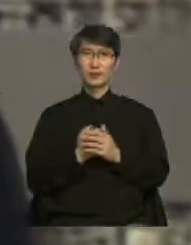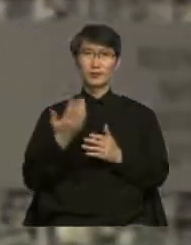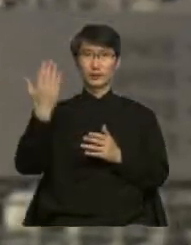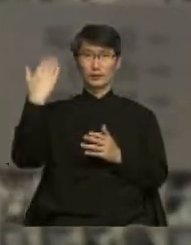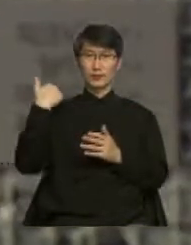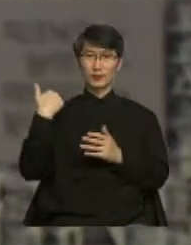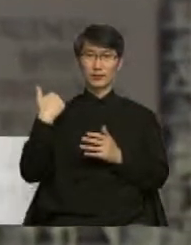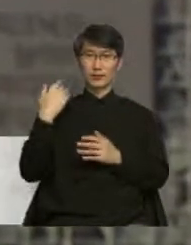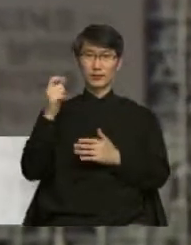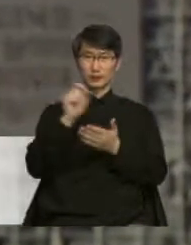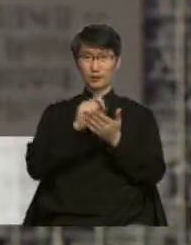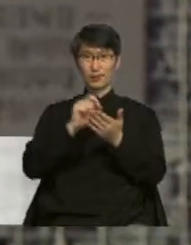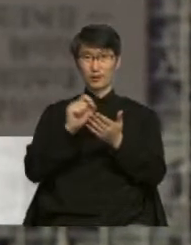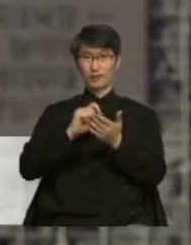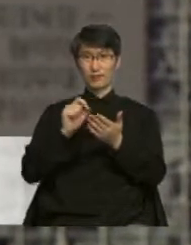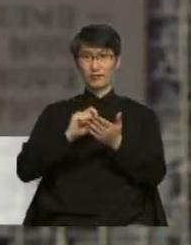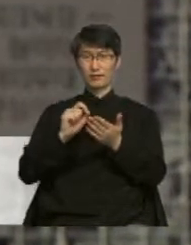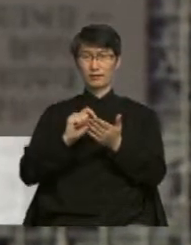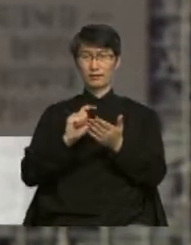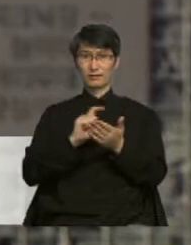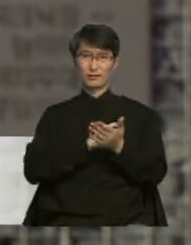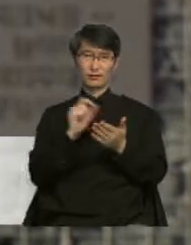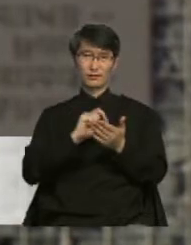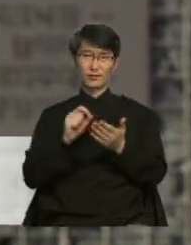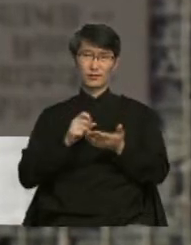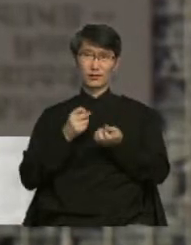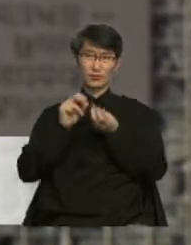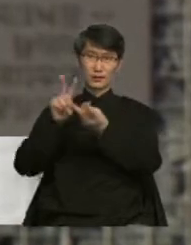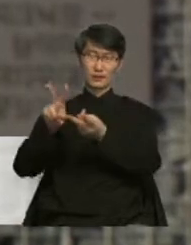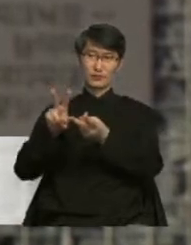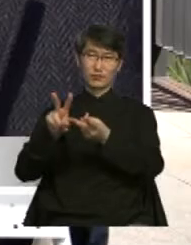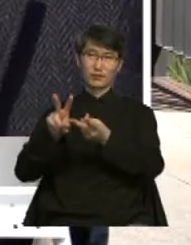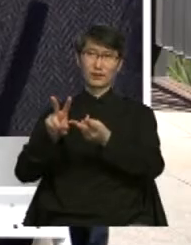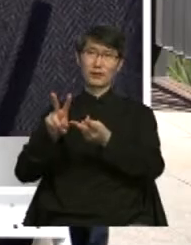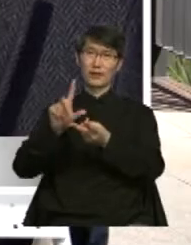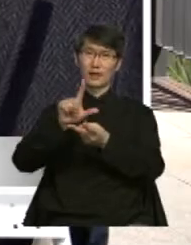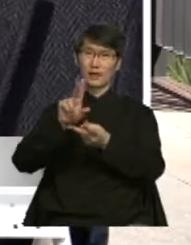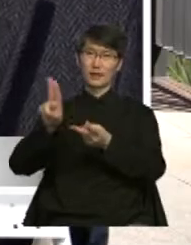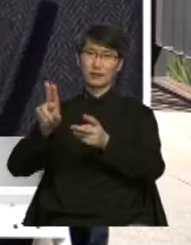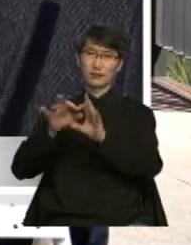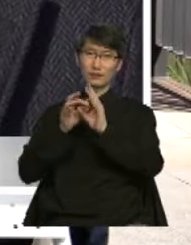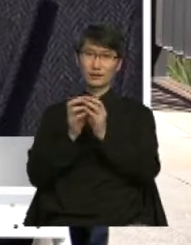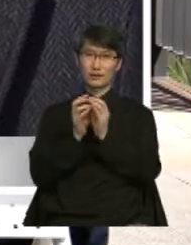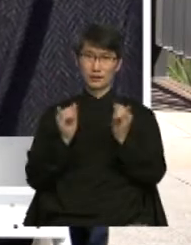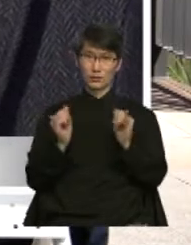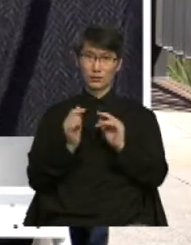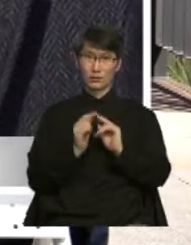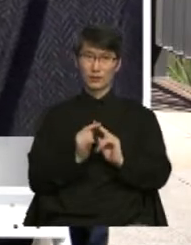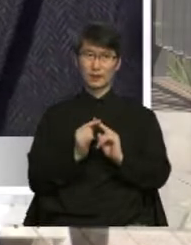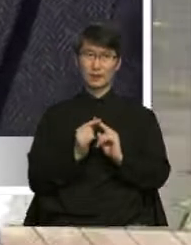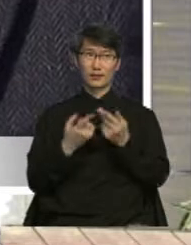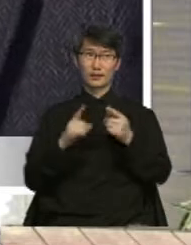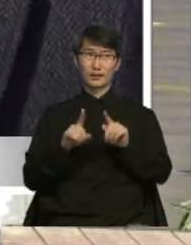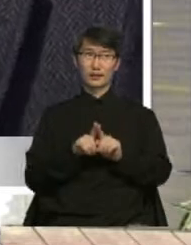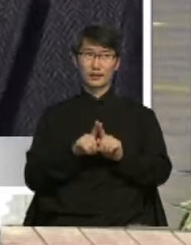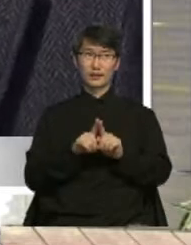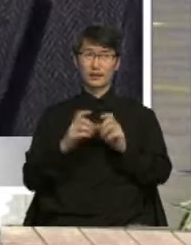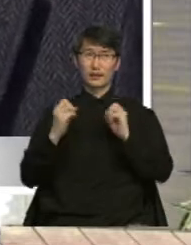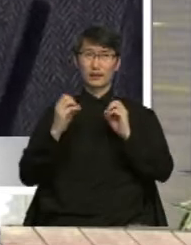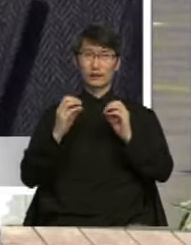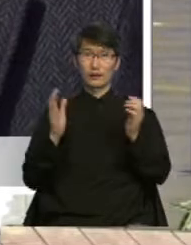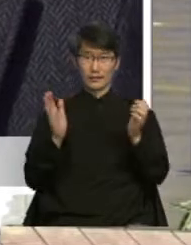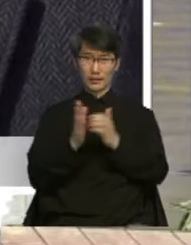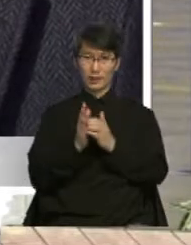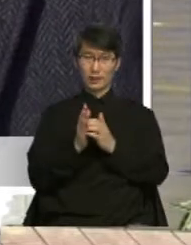저번에 이제 서명지를 전달하면서 소구사업 본부장 이하 LH 관계자들과 함께 대화도